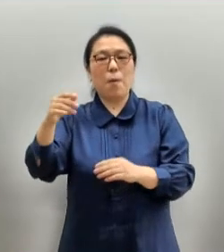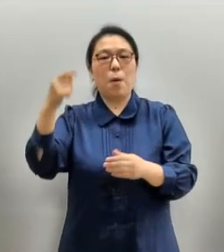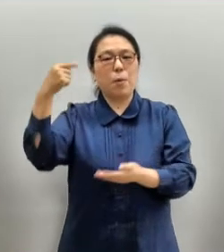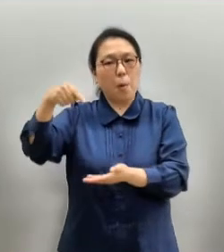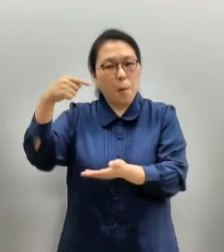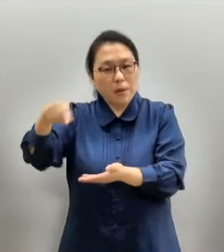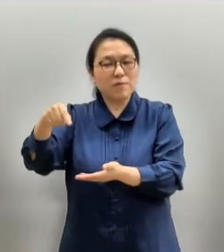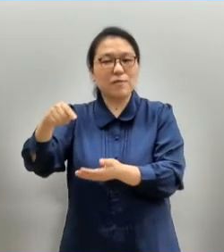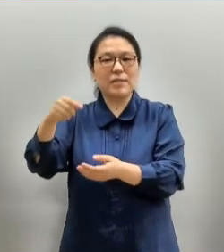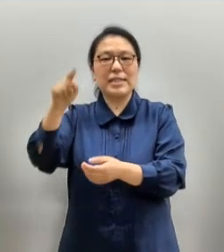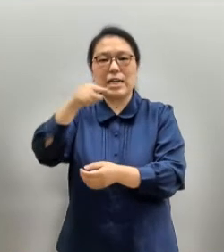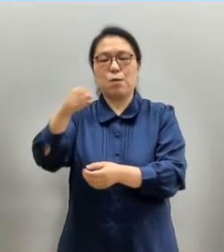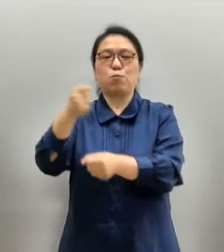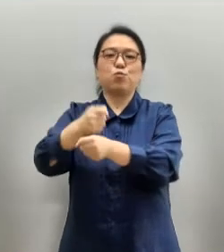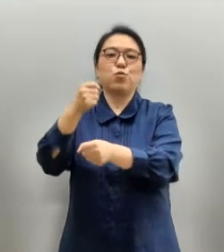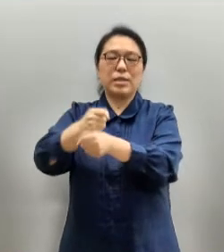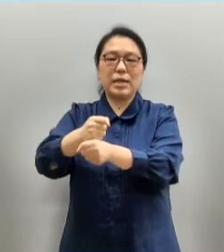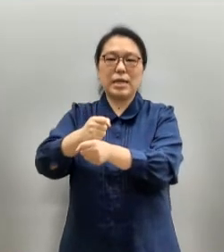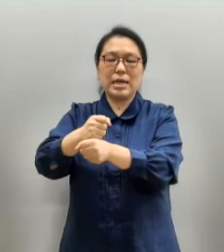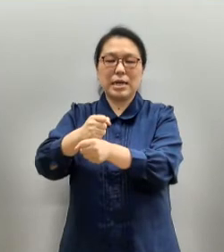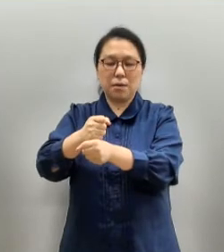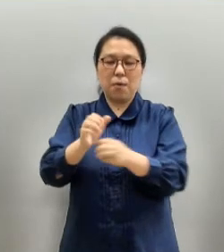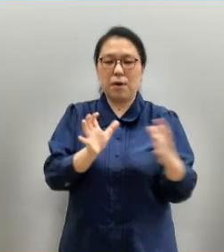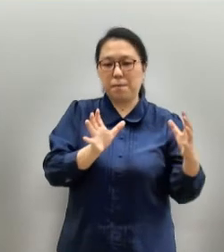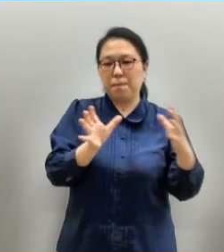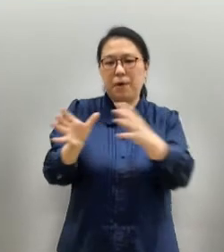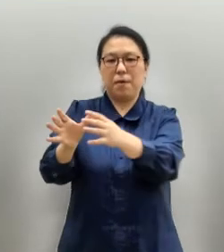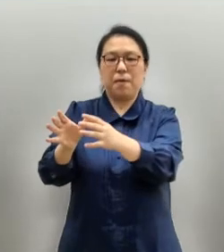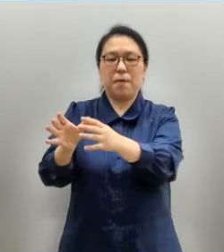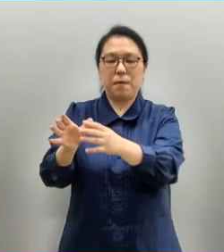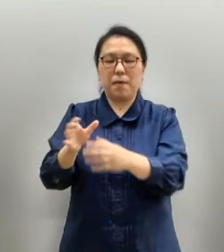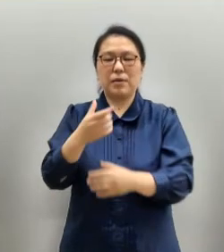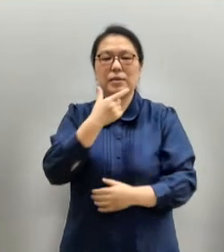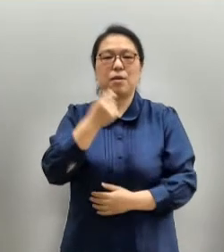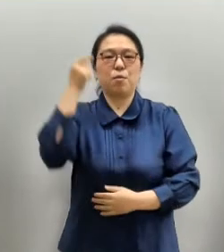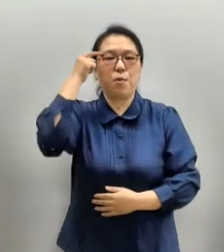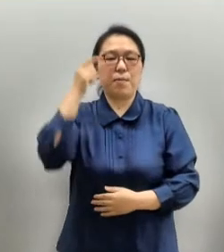に予算を配分できるようにしていきたいなと思っております。